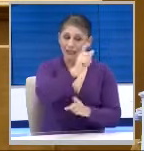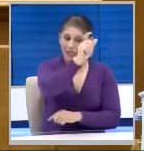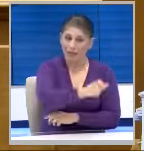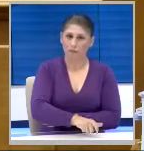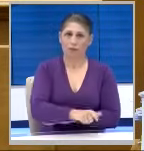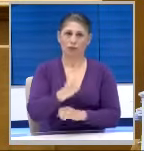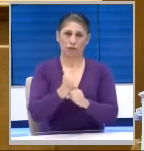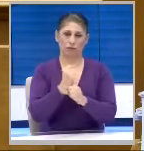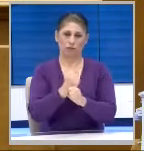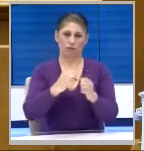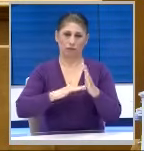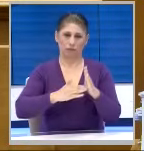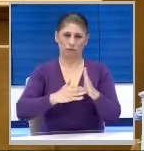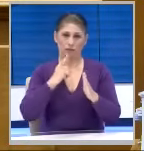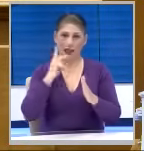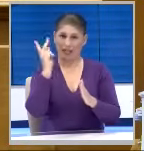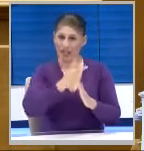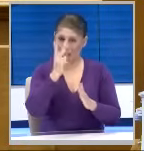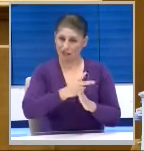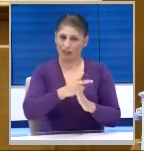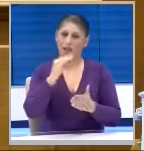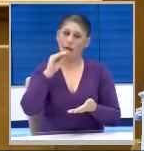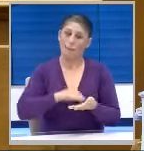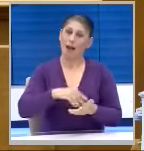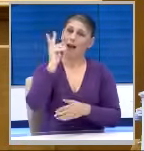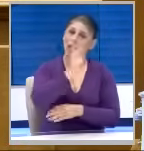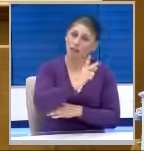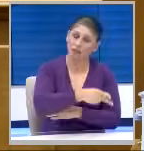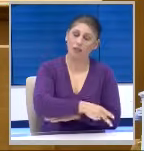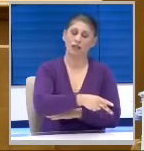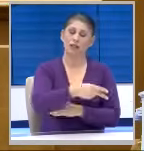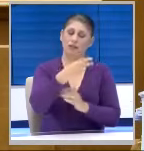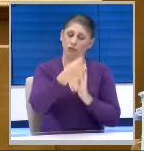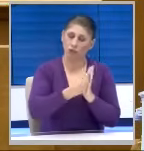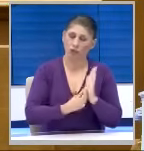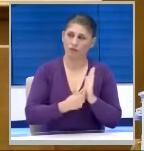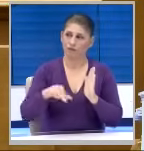εργαζόμενος που έχει καταγγείλλει και ξανα καταγγείλλει να